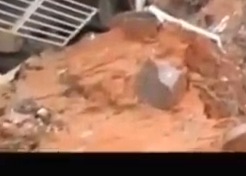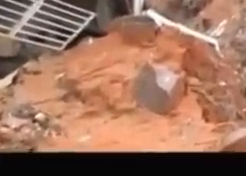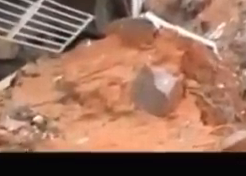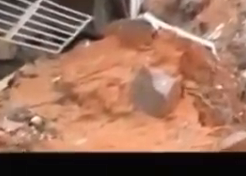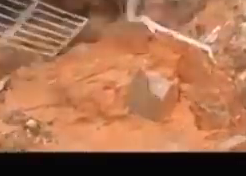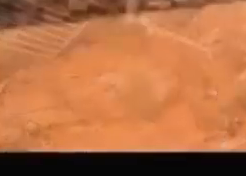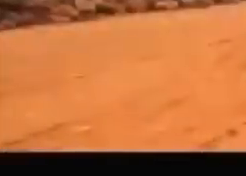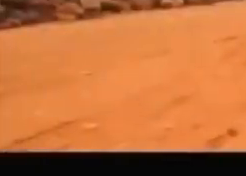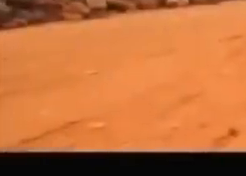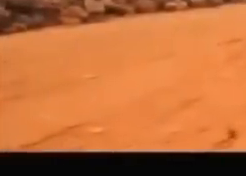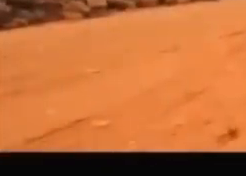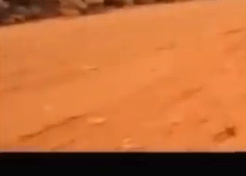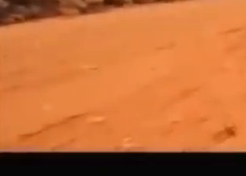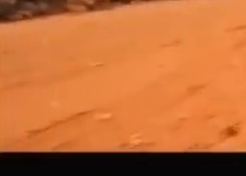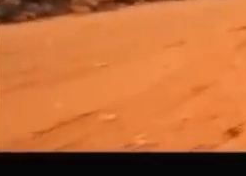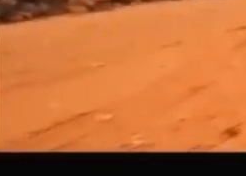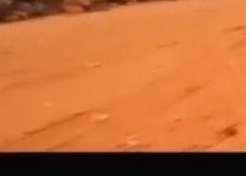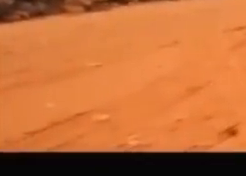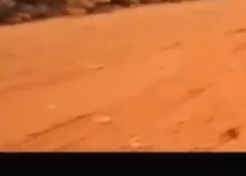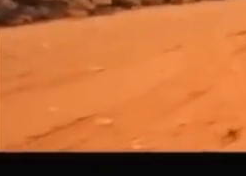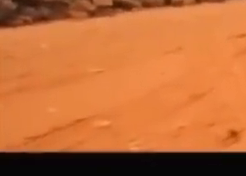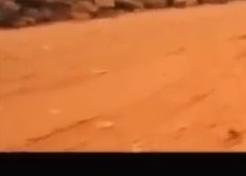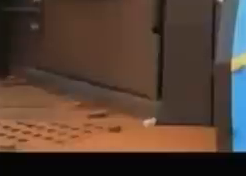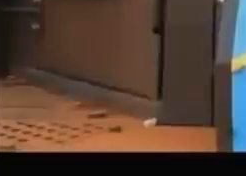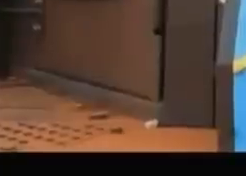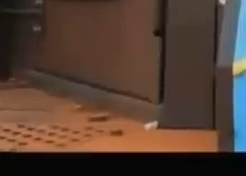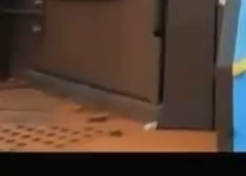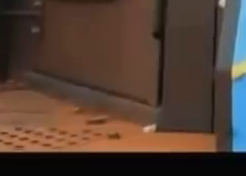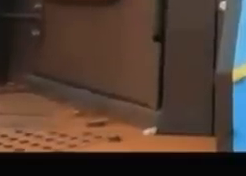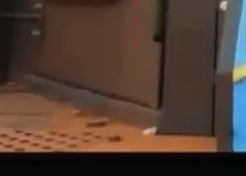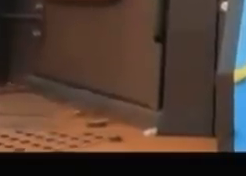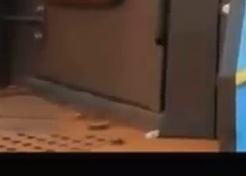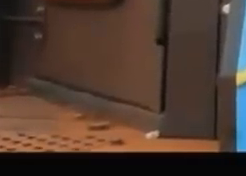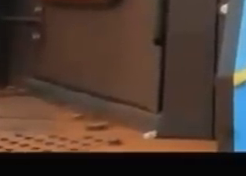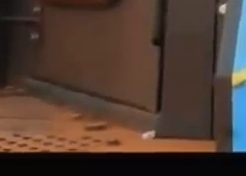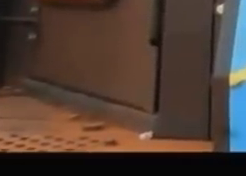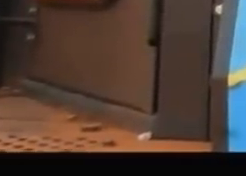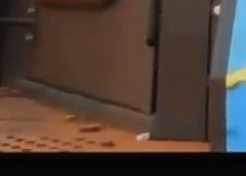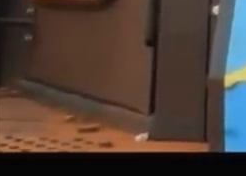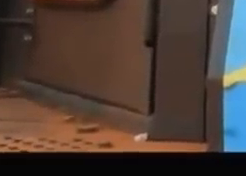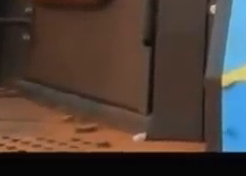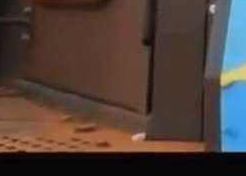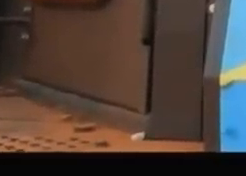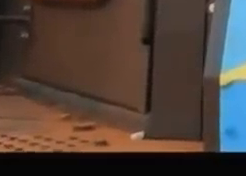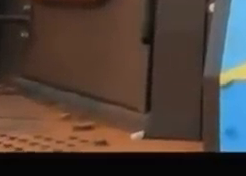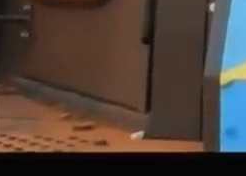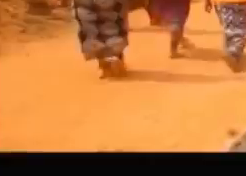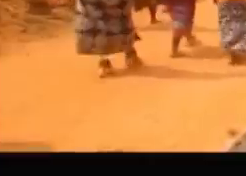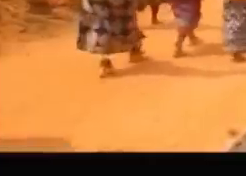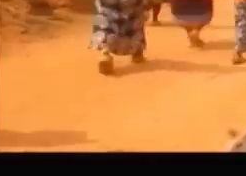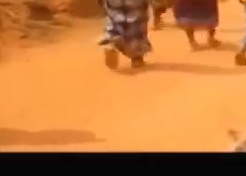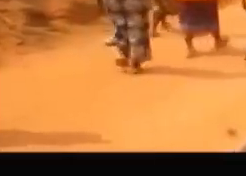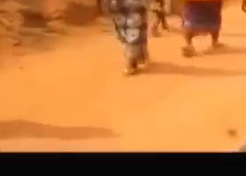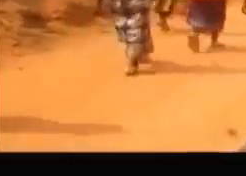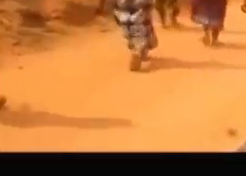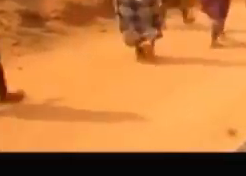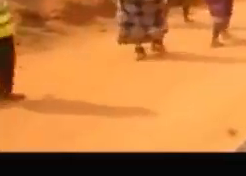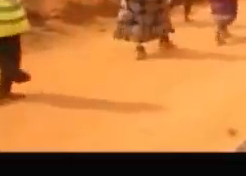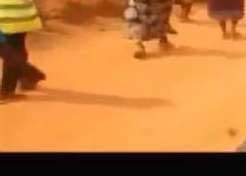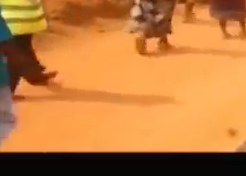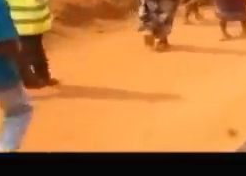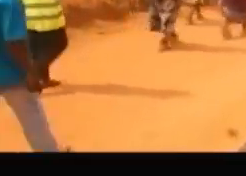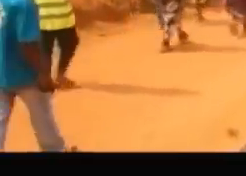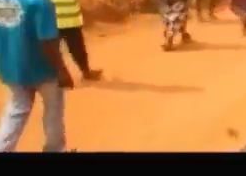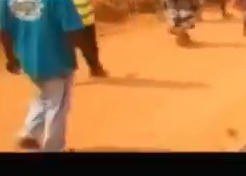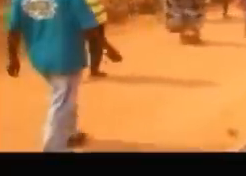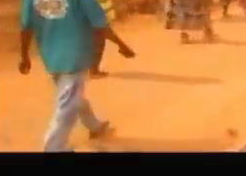de justesse par le travaux de lutte anti-érosive. Le Congolais de ces coins que vous écouterez dans le corps de ces journaux